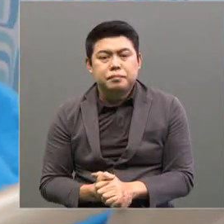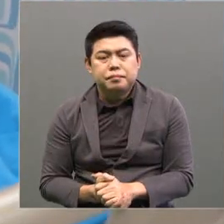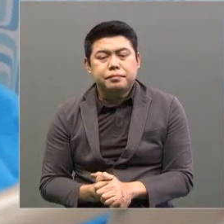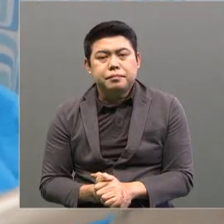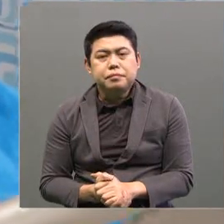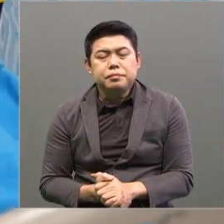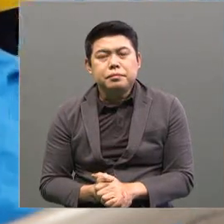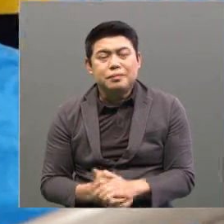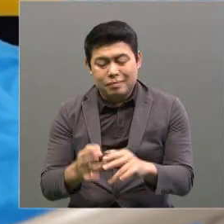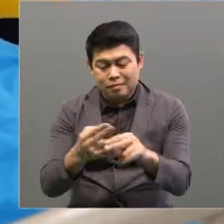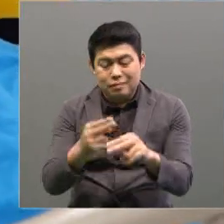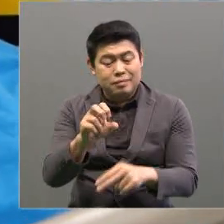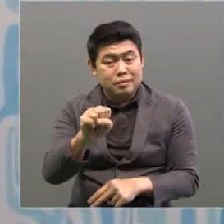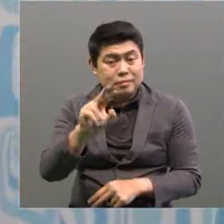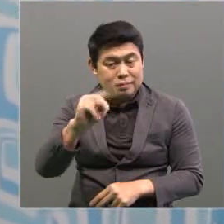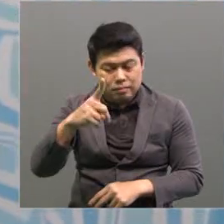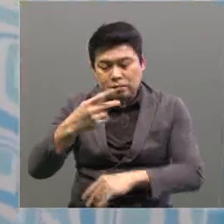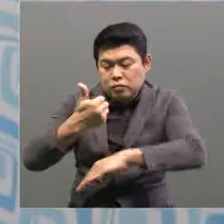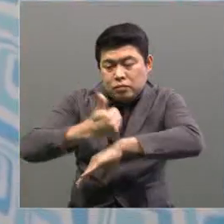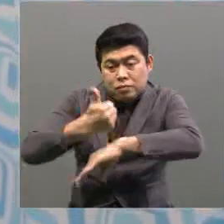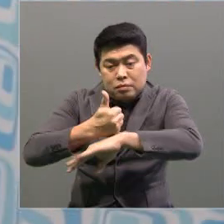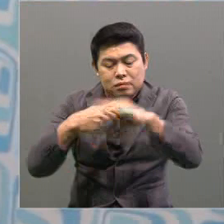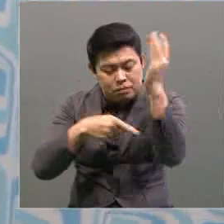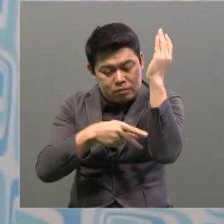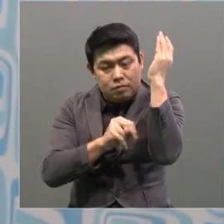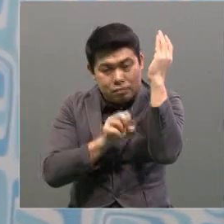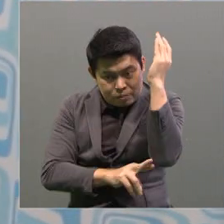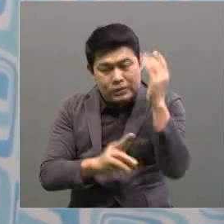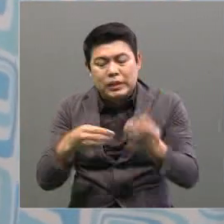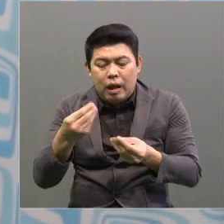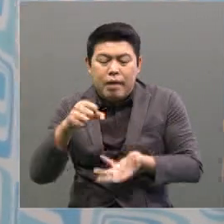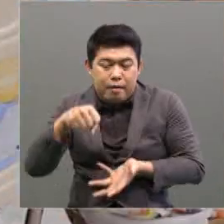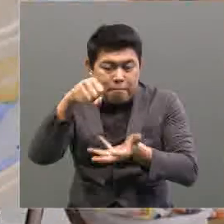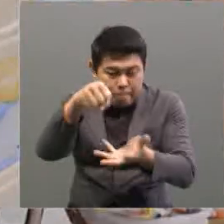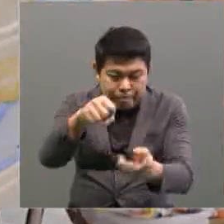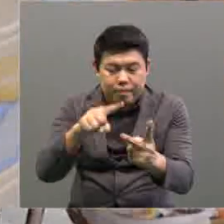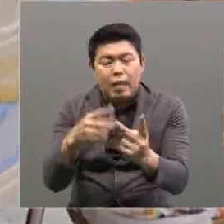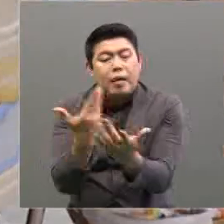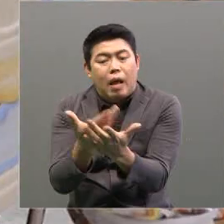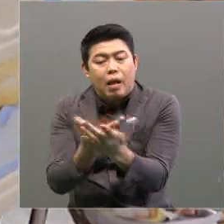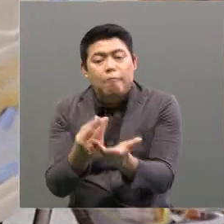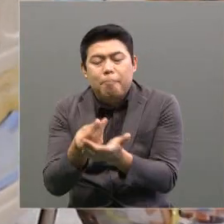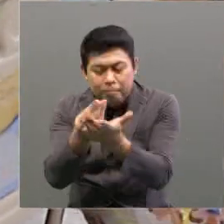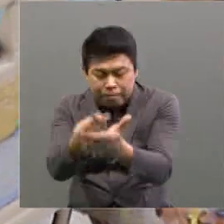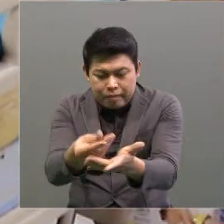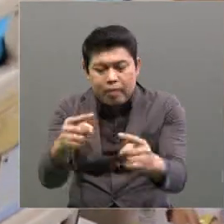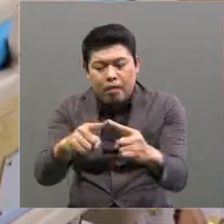ายสนั่นพงอักษรผู้ว่าราชการจังหวัดนราธิวาสได้มอบเงินเยียวยาและกระเช้าให้แก่สิบเอกศักดิ์สอนส